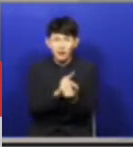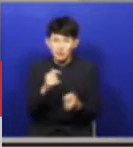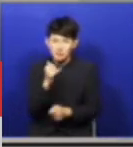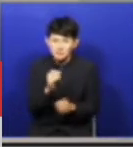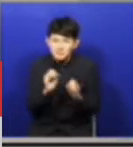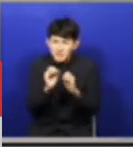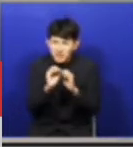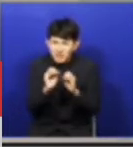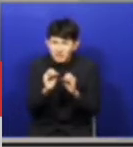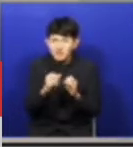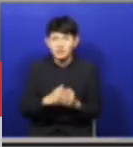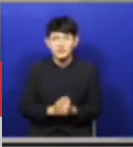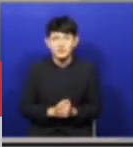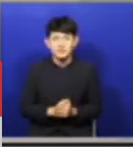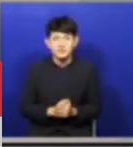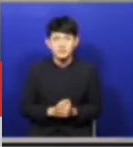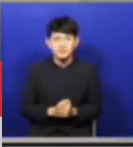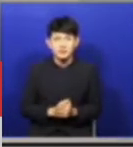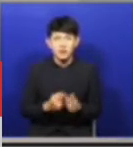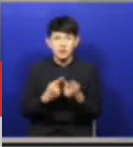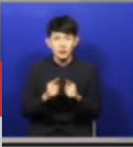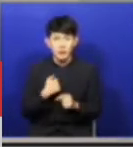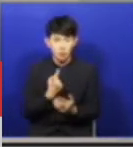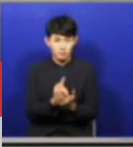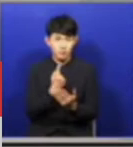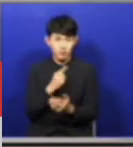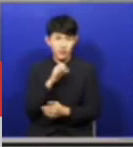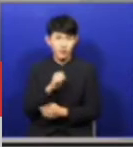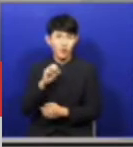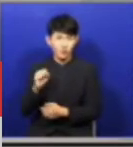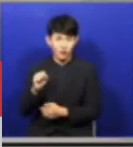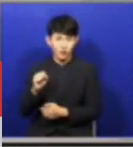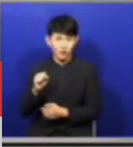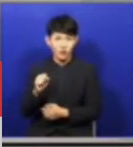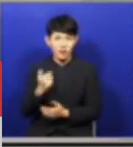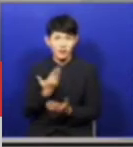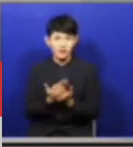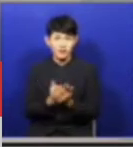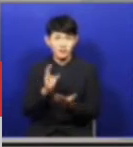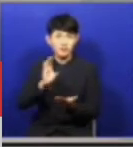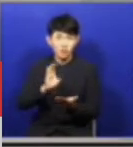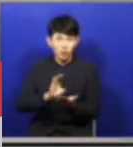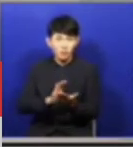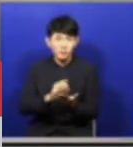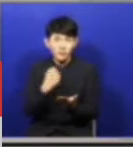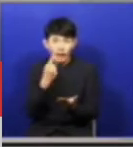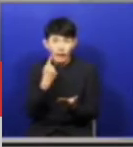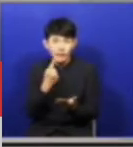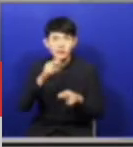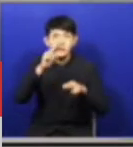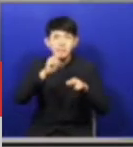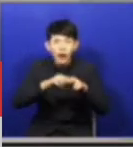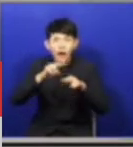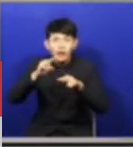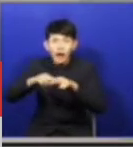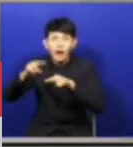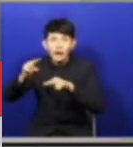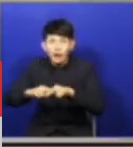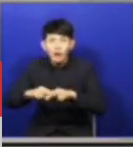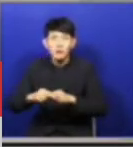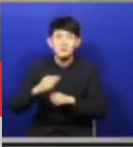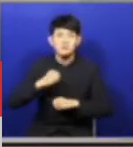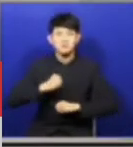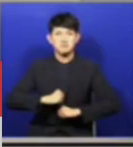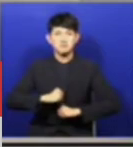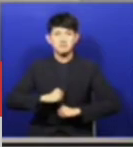ม้แต่ครั้งเดียวพอมาเป็นผู้แทนราษฎรเงินดังกล่าวก็อยู่กับพวกที่นั่งบนบัลลังก์กันนี่แหละครับและผมอย